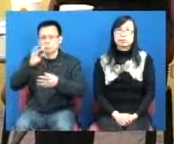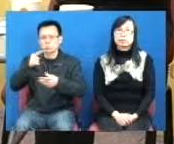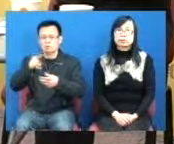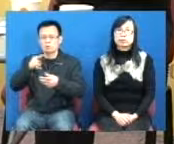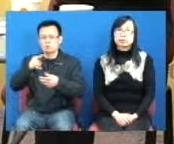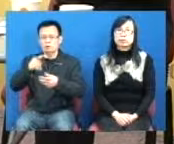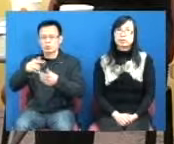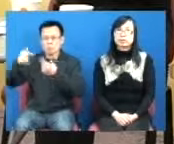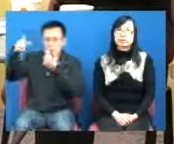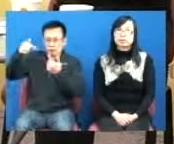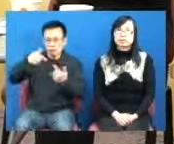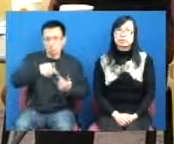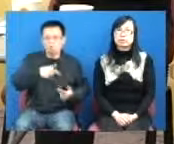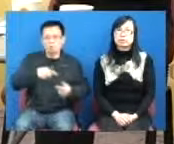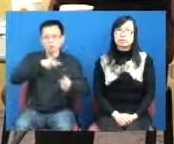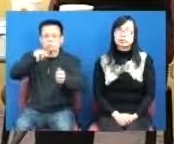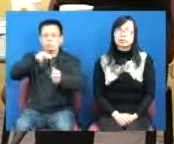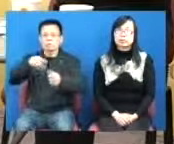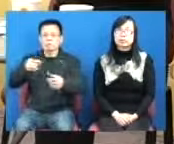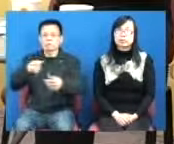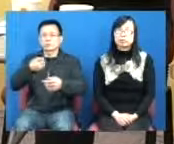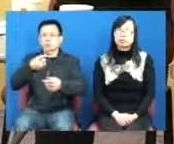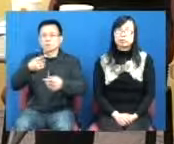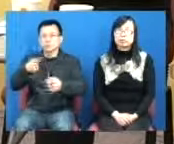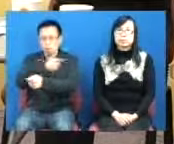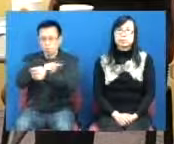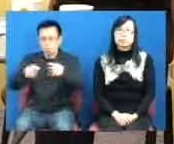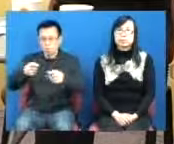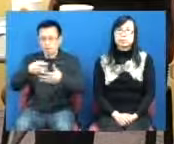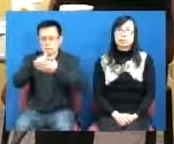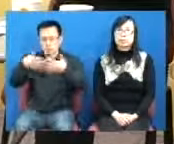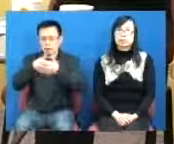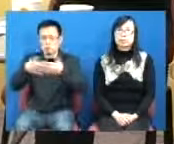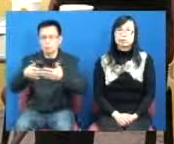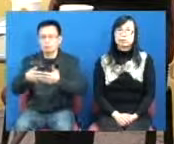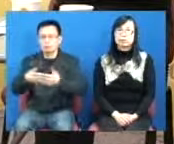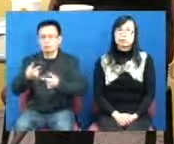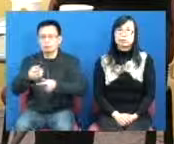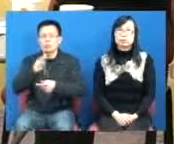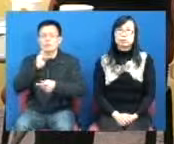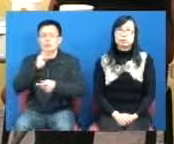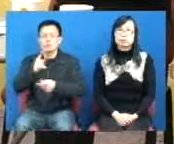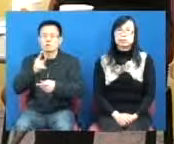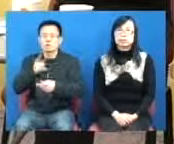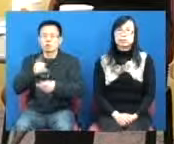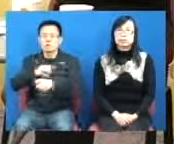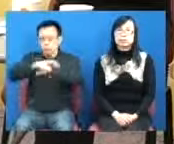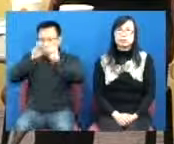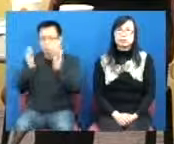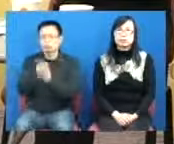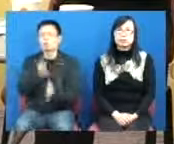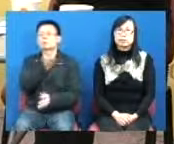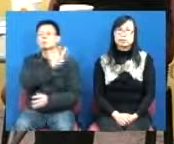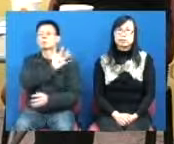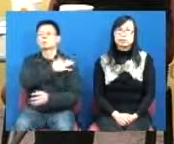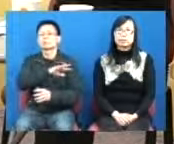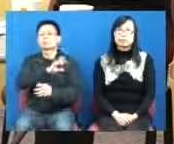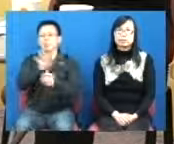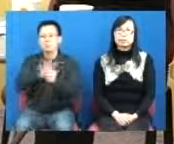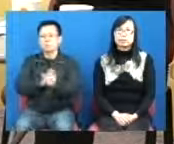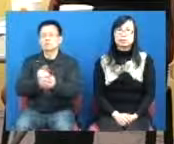財政的一套理念即是當時最喜歡說的積極不干預你同意不同意也好他是在行那一套